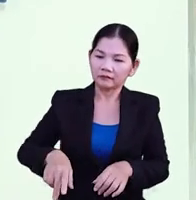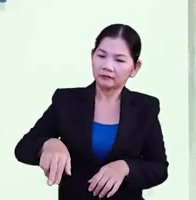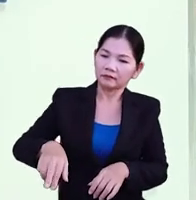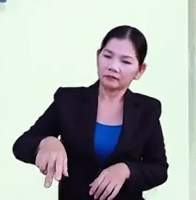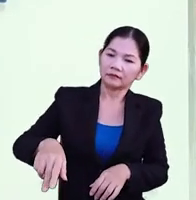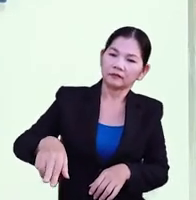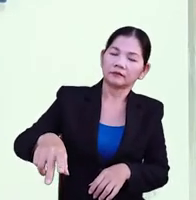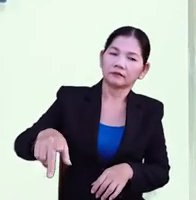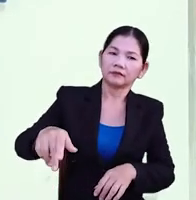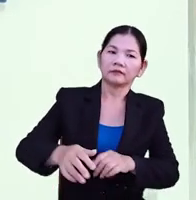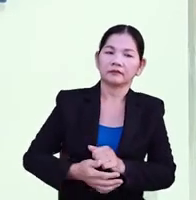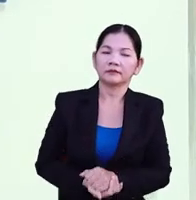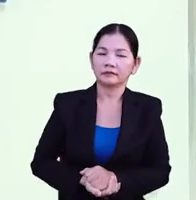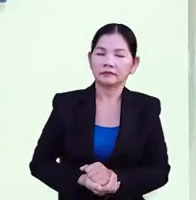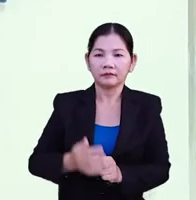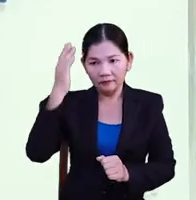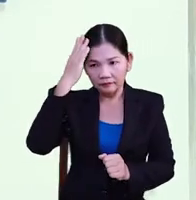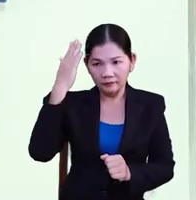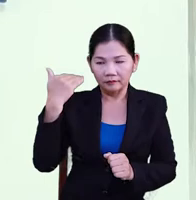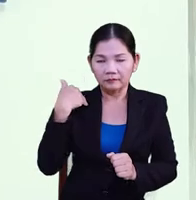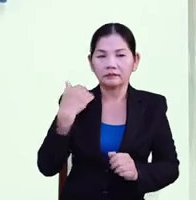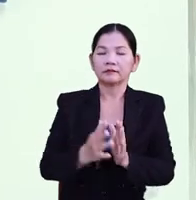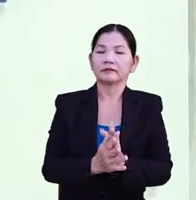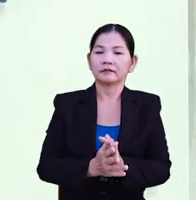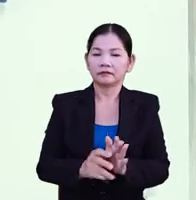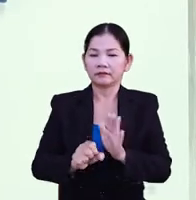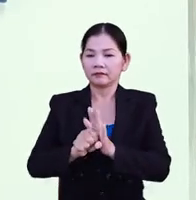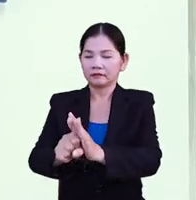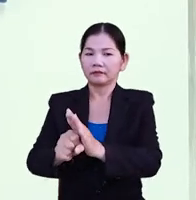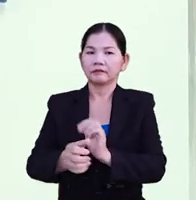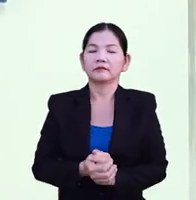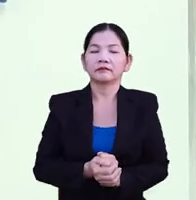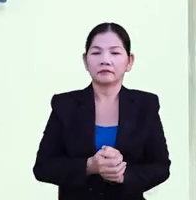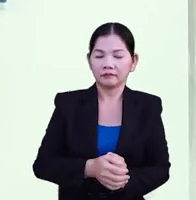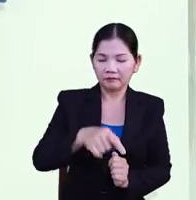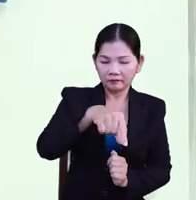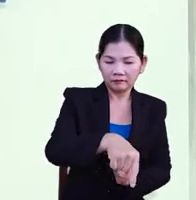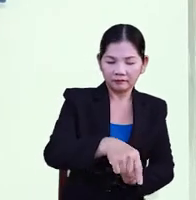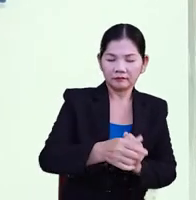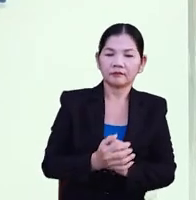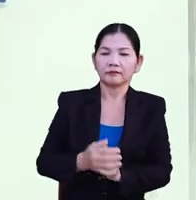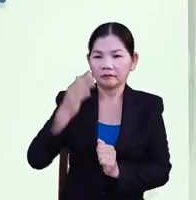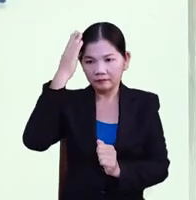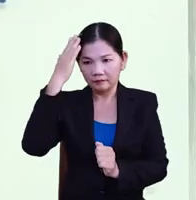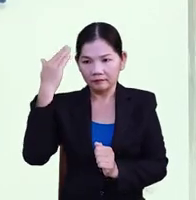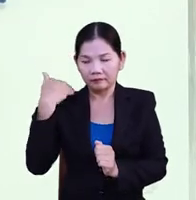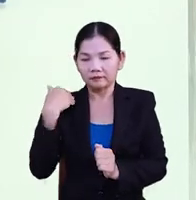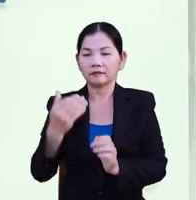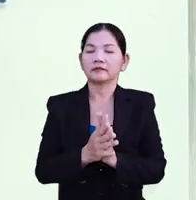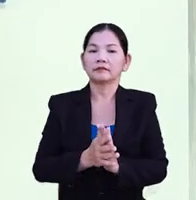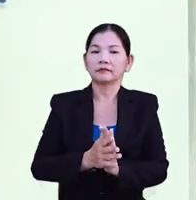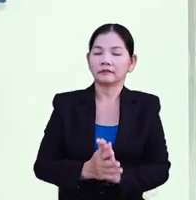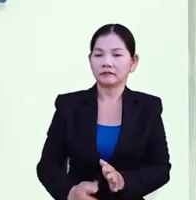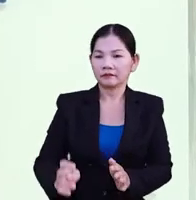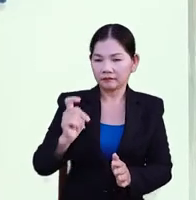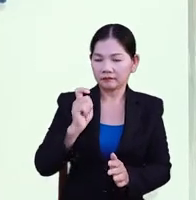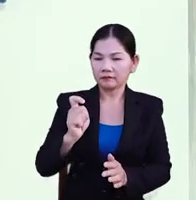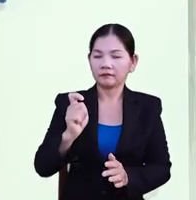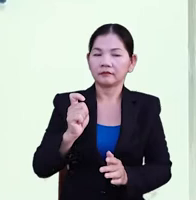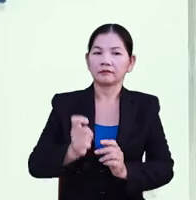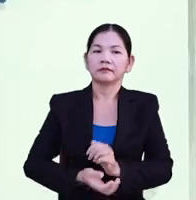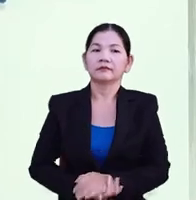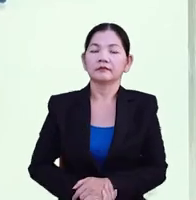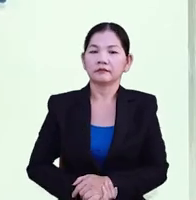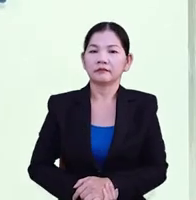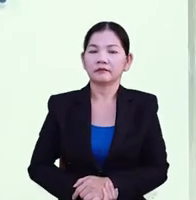จังรูปก็มาเรย์มาเนี่ยนี่คือต่างดอยอสก็กมารัยมันเนี่ยเตี้ยคือตางดอยอสข